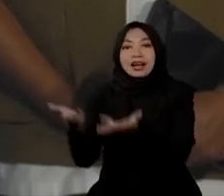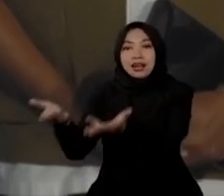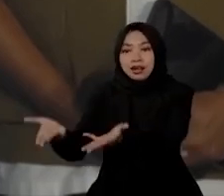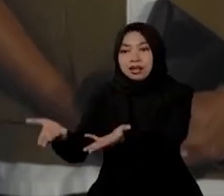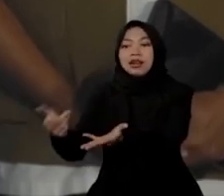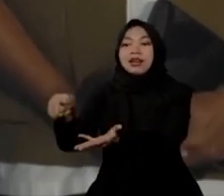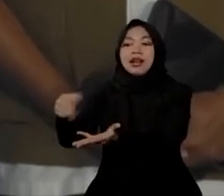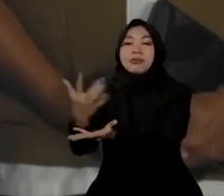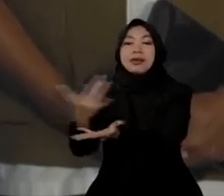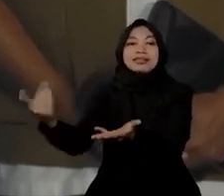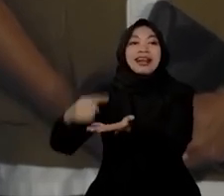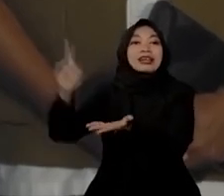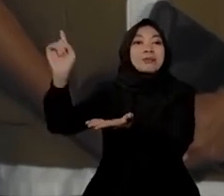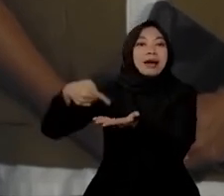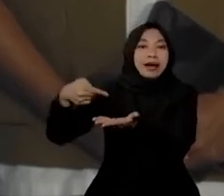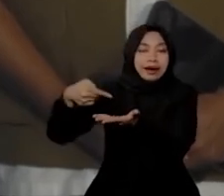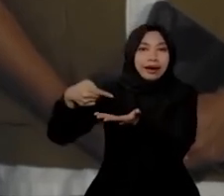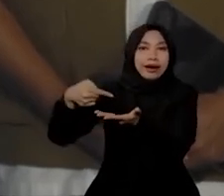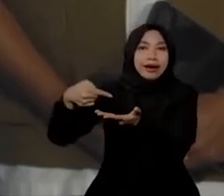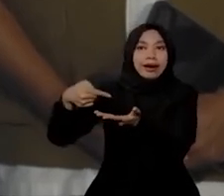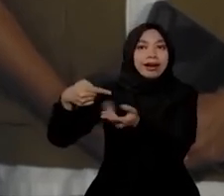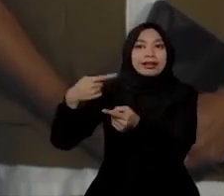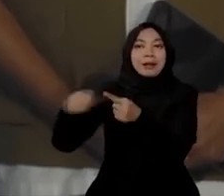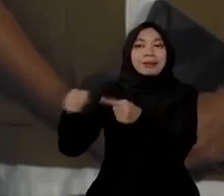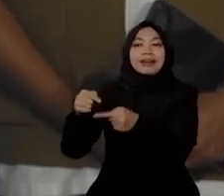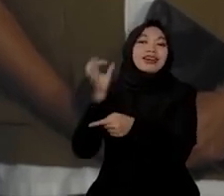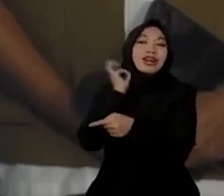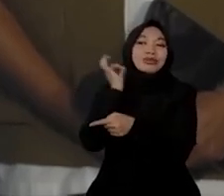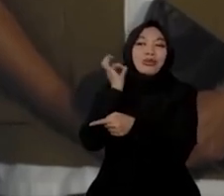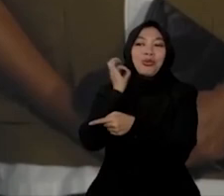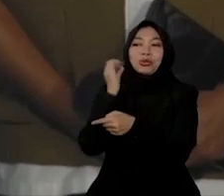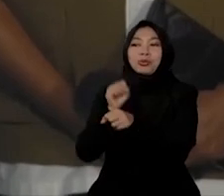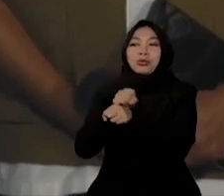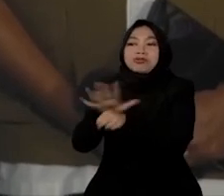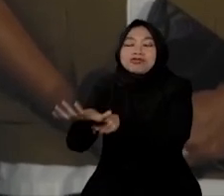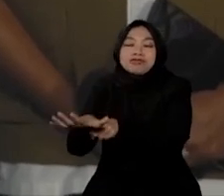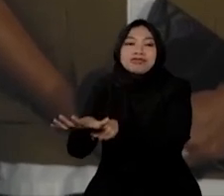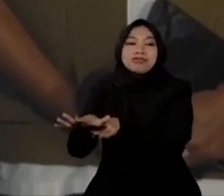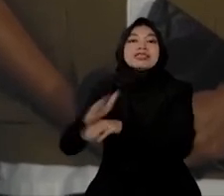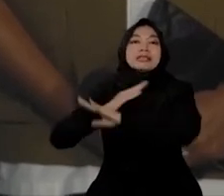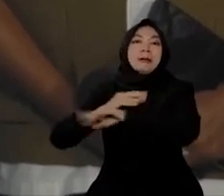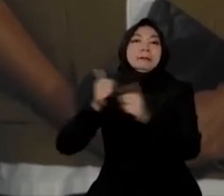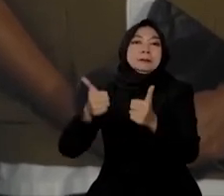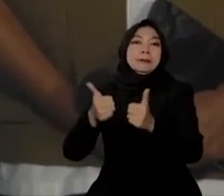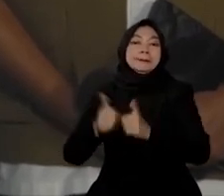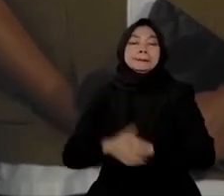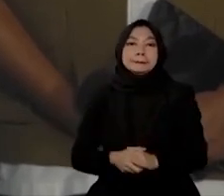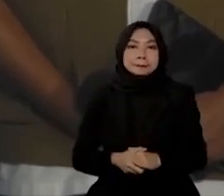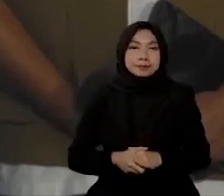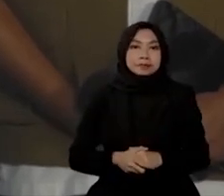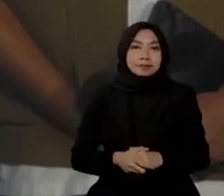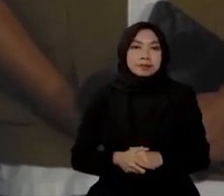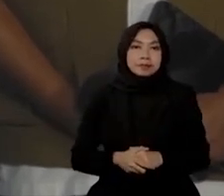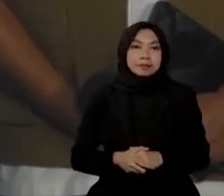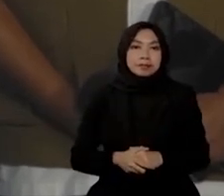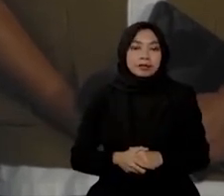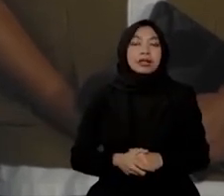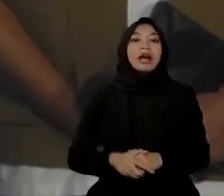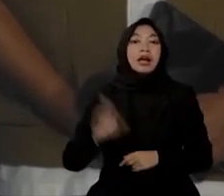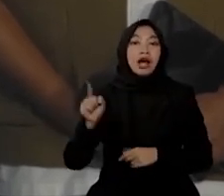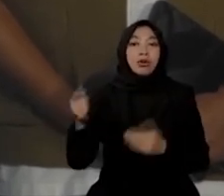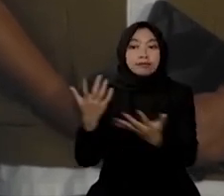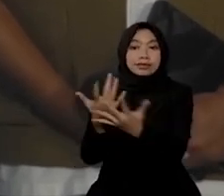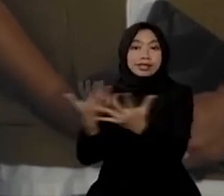pada masyarakat tanpa memberikan risiko yang besar. Dan bagi masyarakat juga, ketika